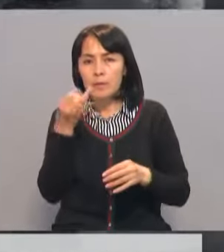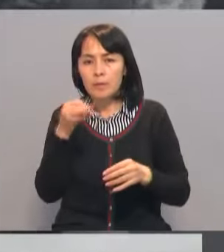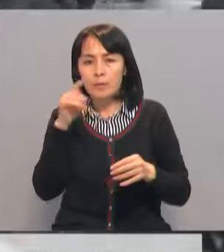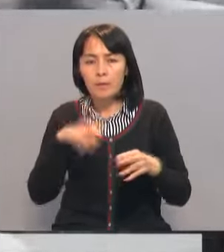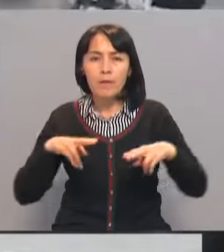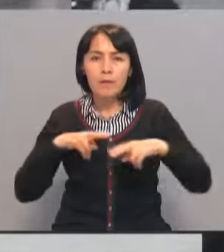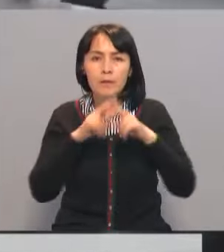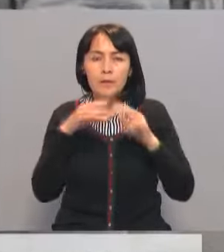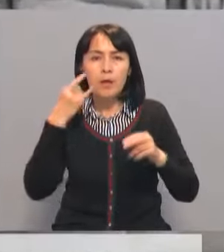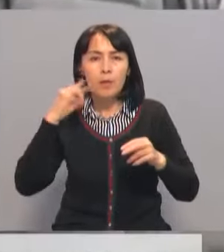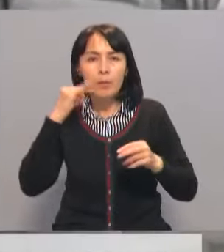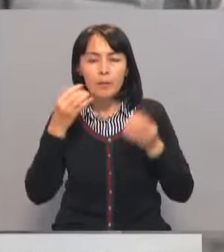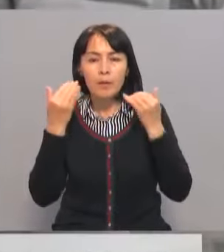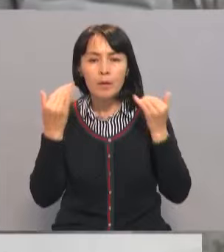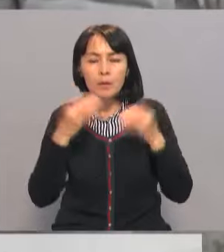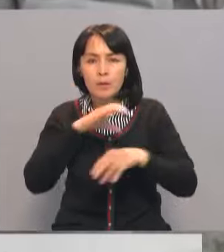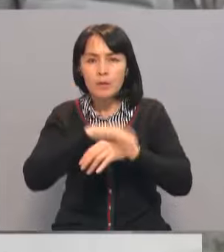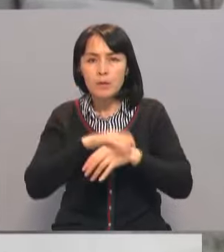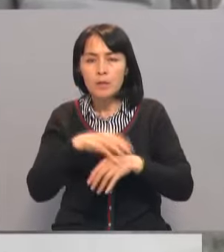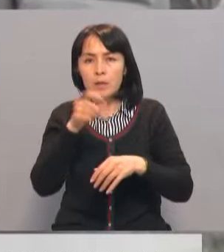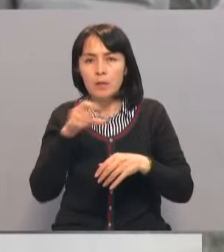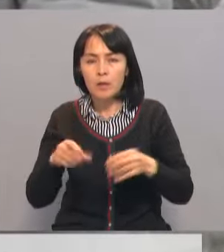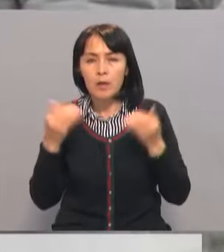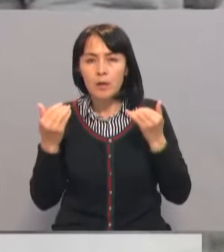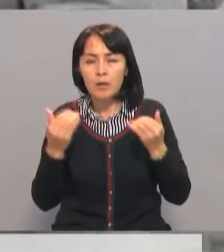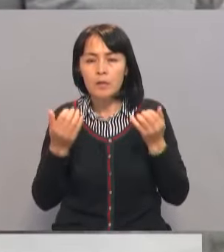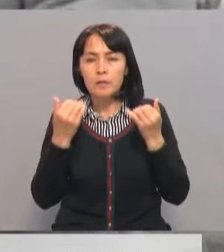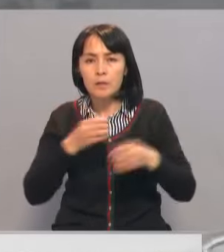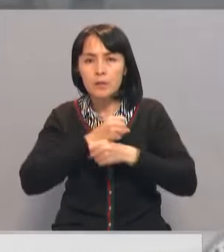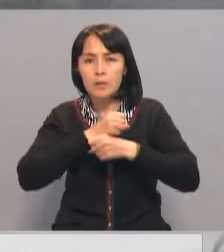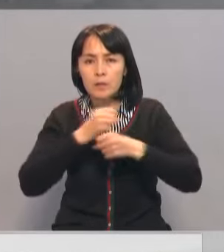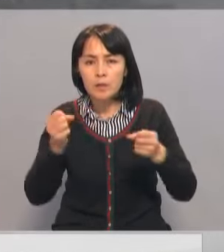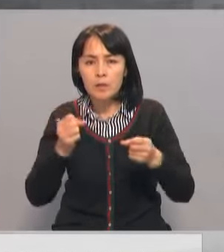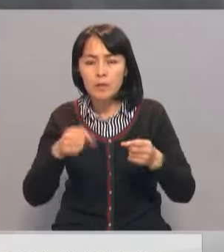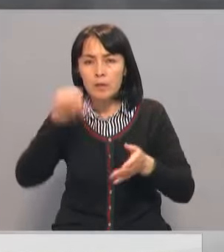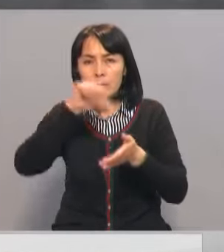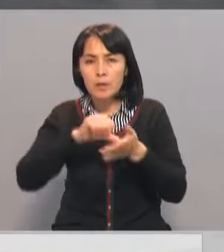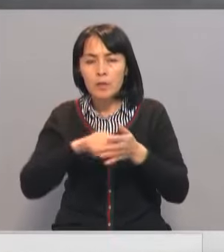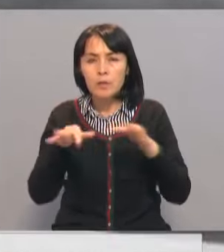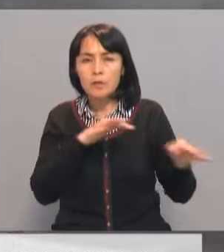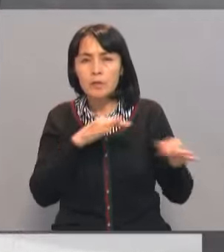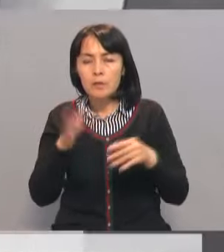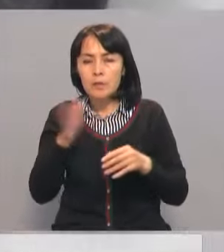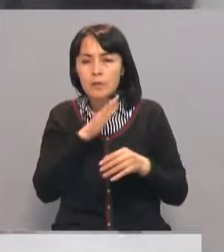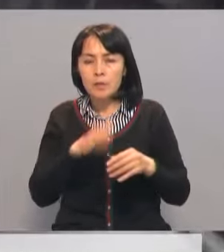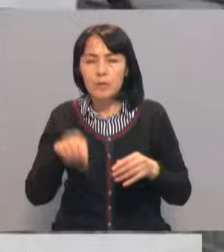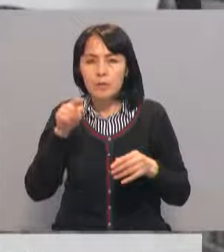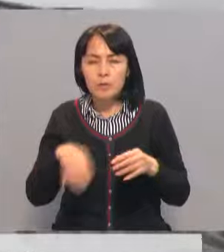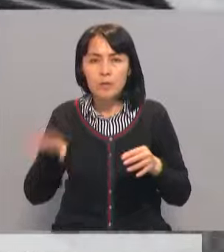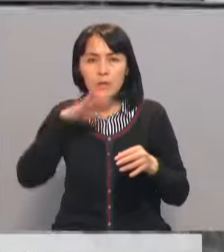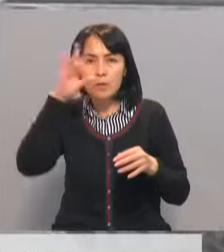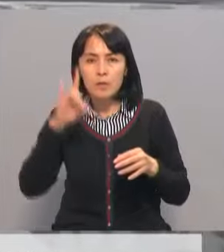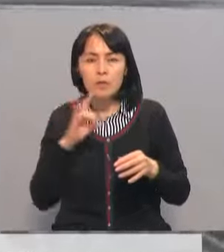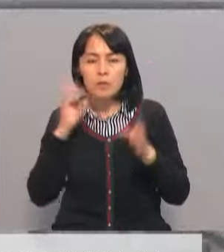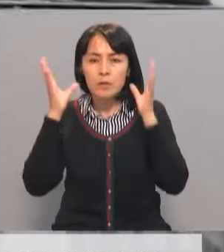в Астане и Павлодаре. Задержанные подозреваются в пропаганде терроризма и участии в деятельности, запрещенной на территории